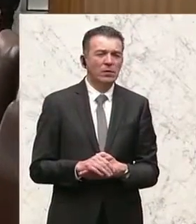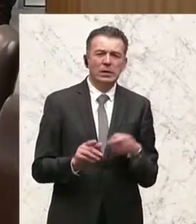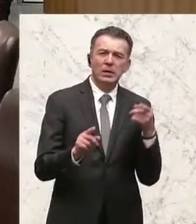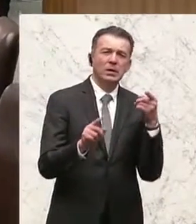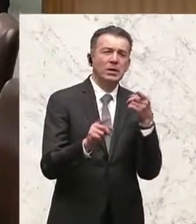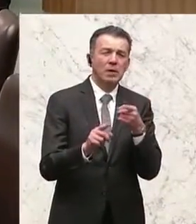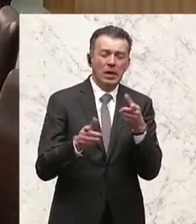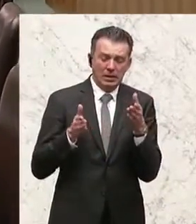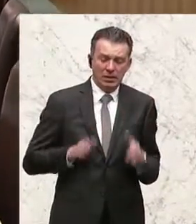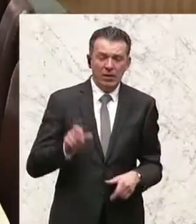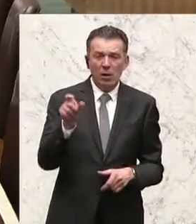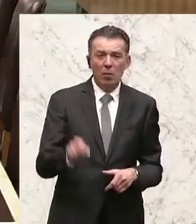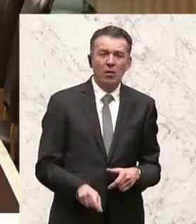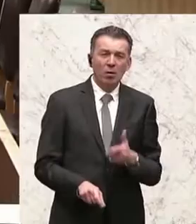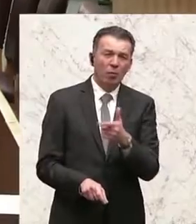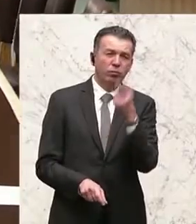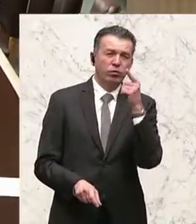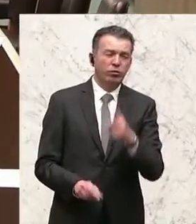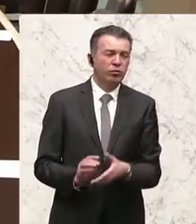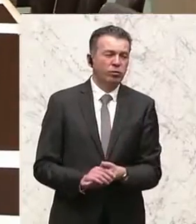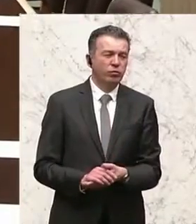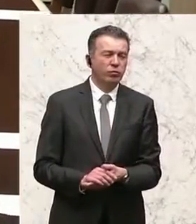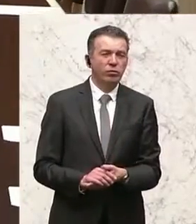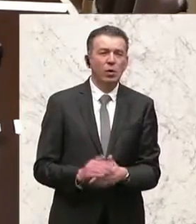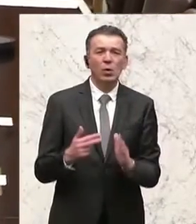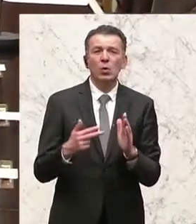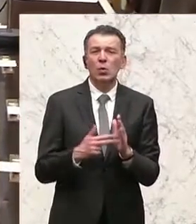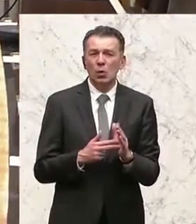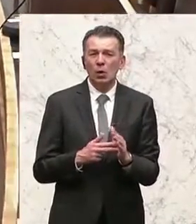gezielt Zivilisten. Zu Syrien werden wir heute